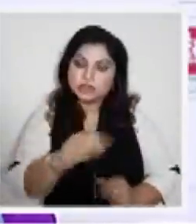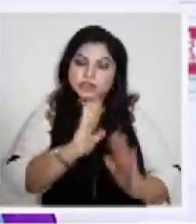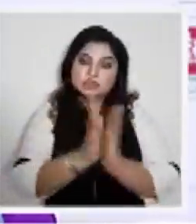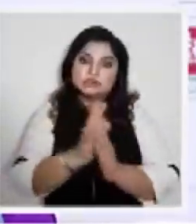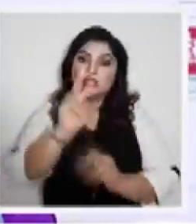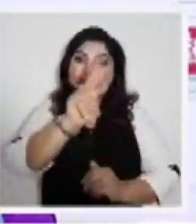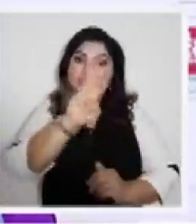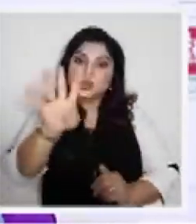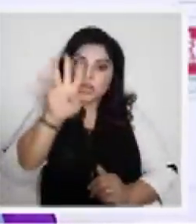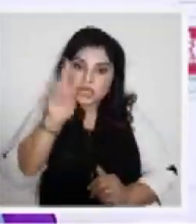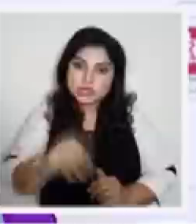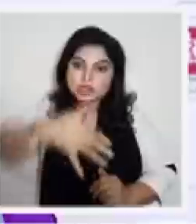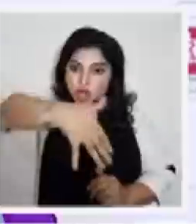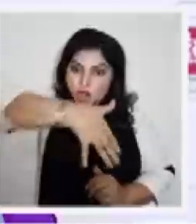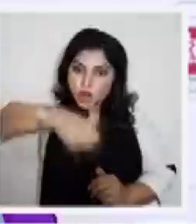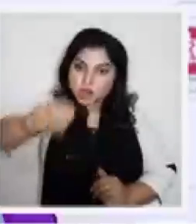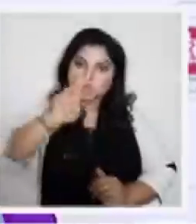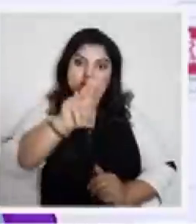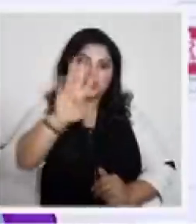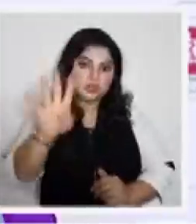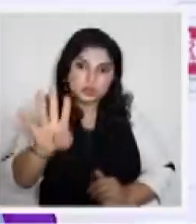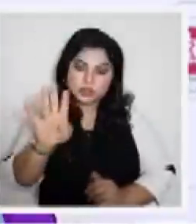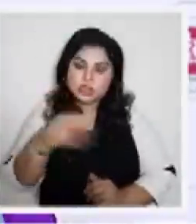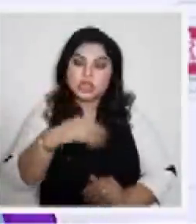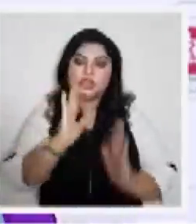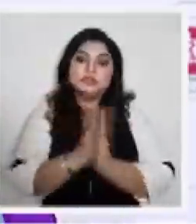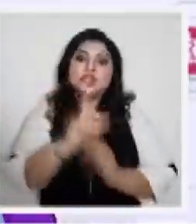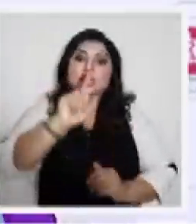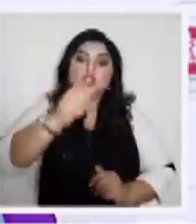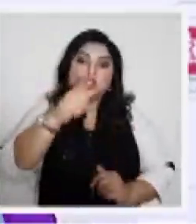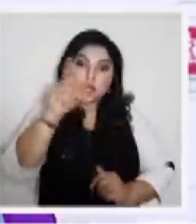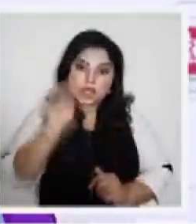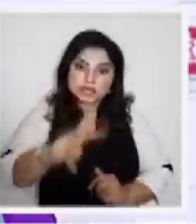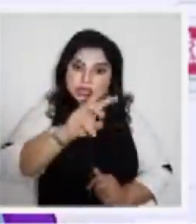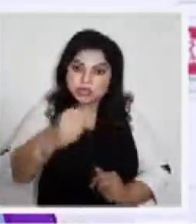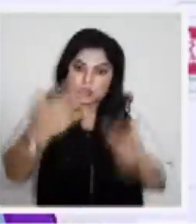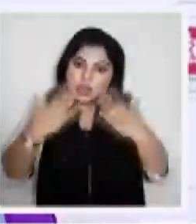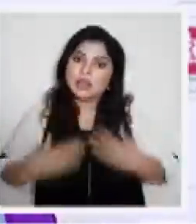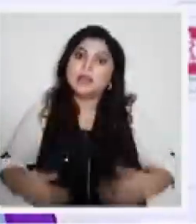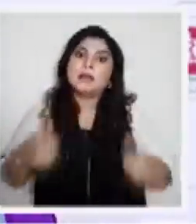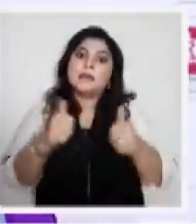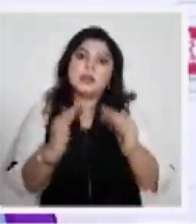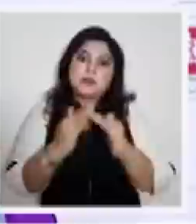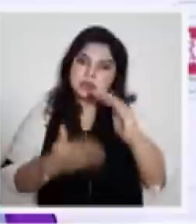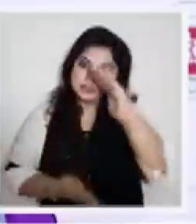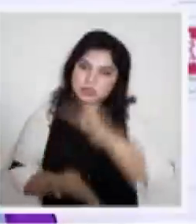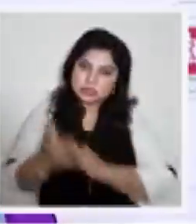পেয়েছেন 768 জন। এ পর্যন্ত আইসোলেশনে 34,915 জন, এ পর্যন্ত ছাড়